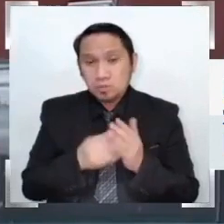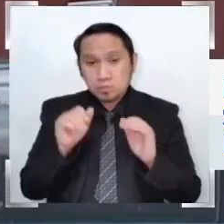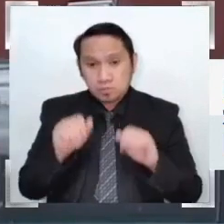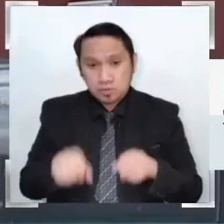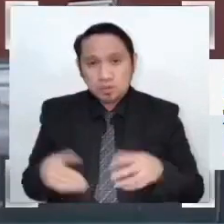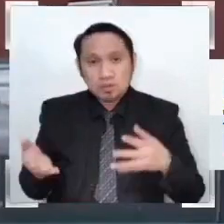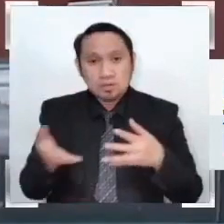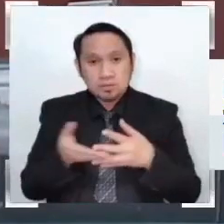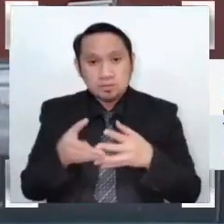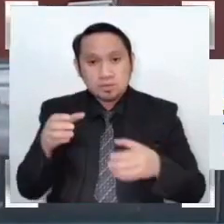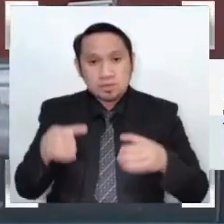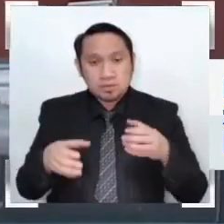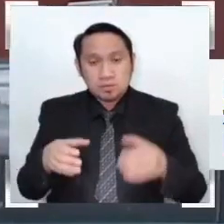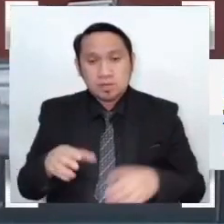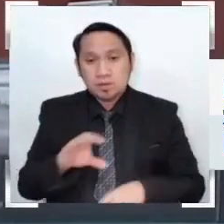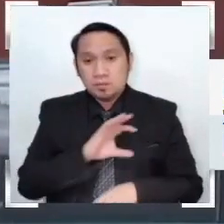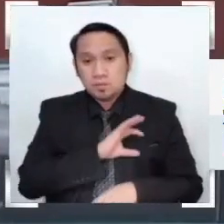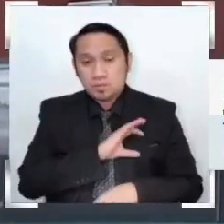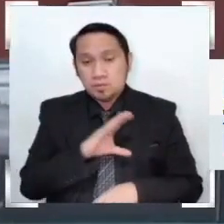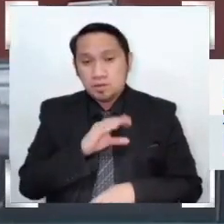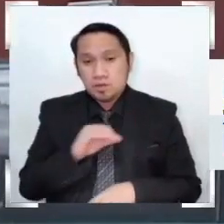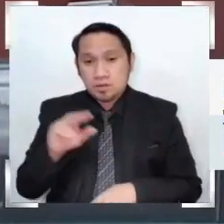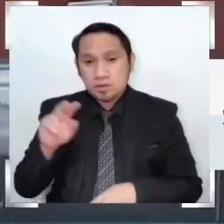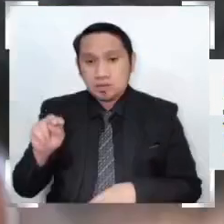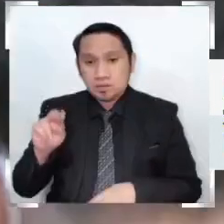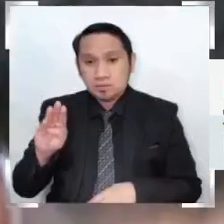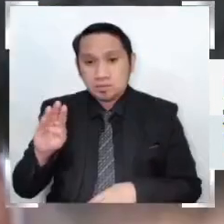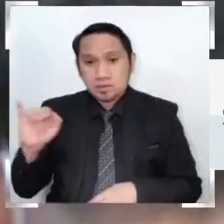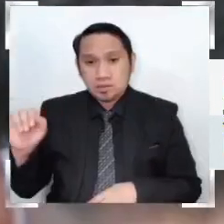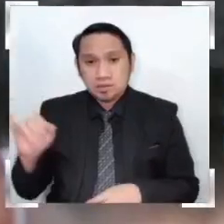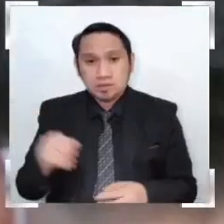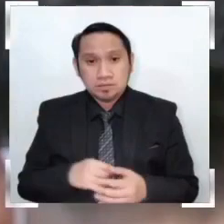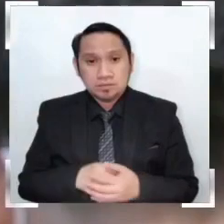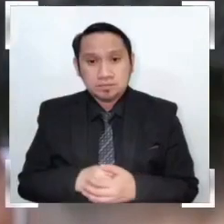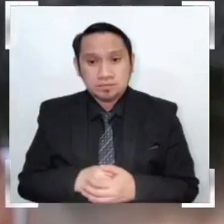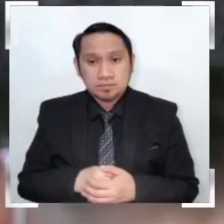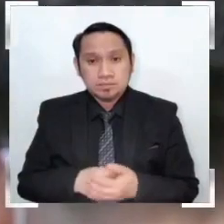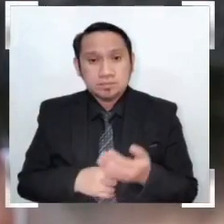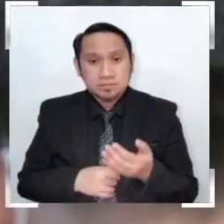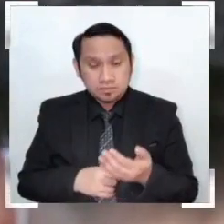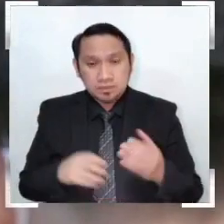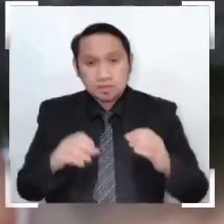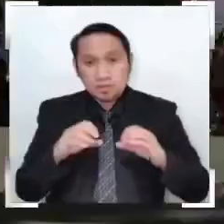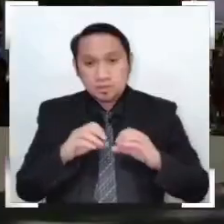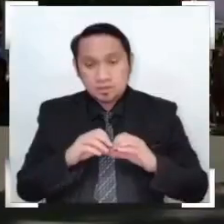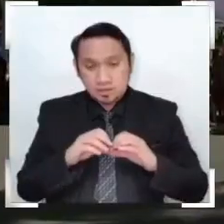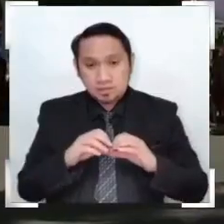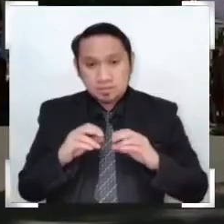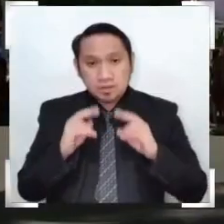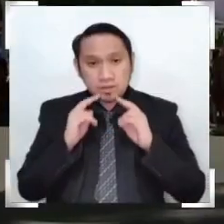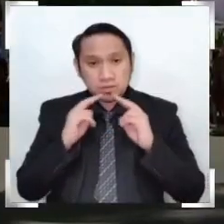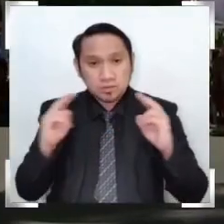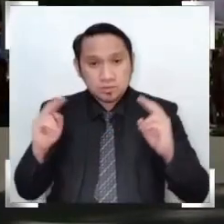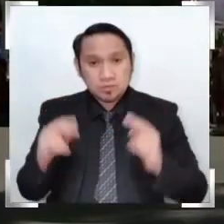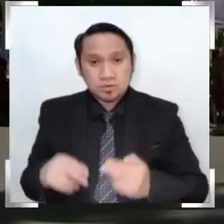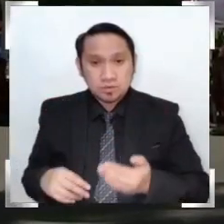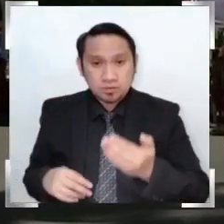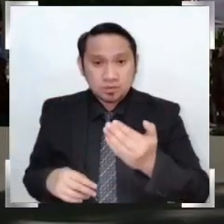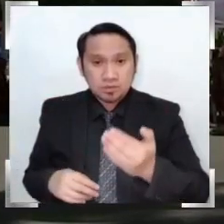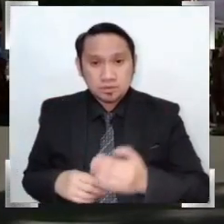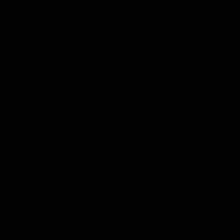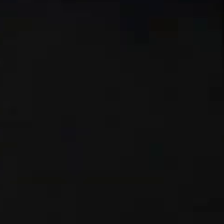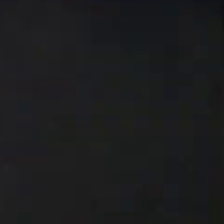at NBI laban sa mga nasa likod ng pagpatay. Para sa GMA Integrated News, ako si John Consulta, ang inyong